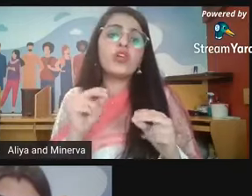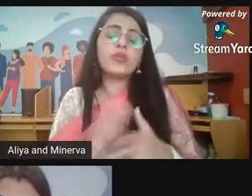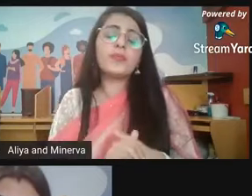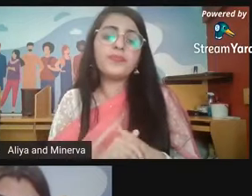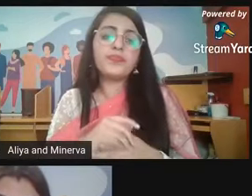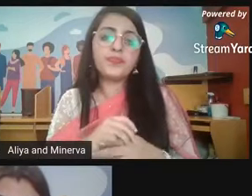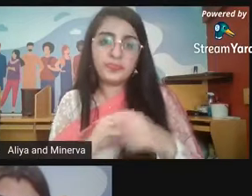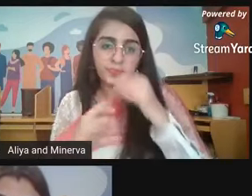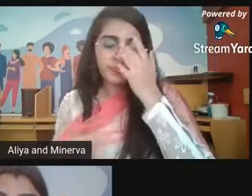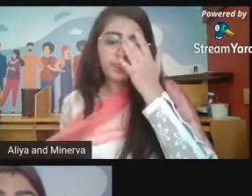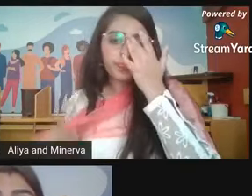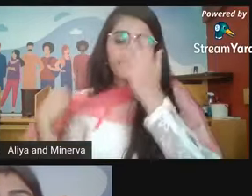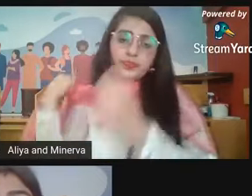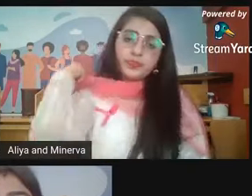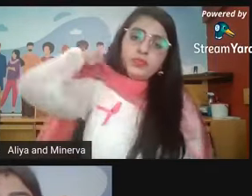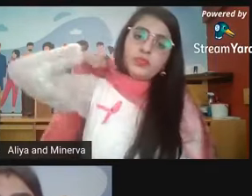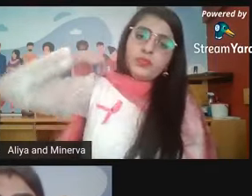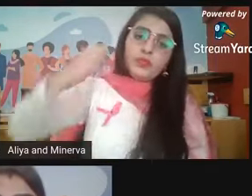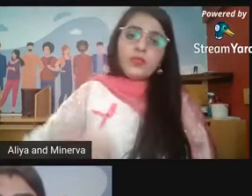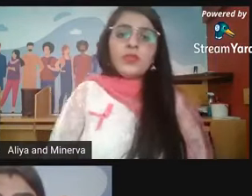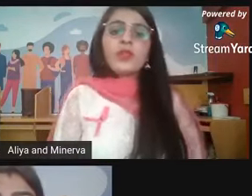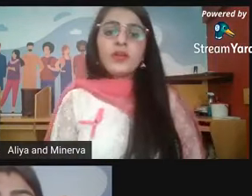अदर ट्रीटमेंट। क्वेश्चन, लेट्स